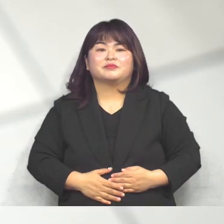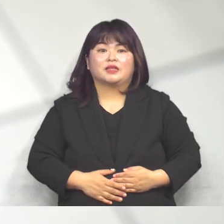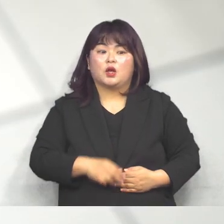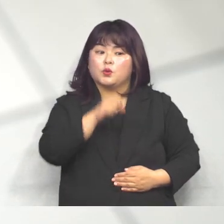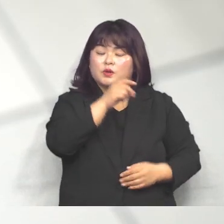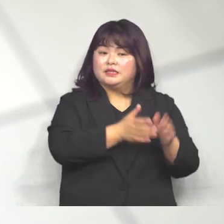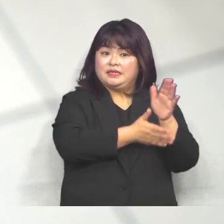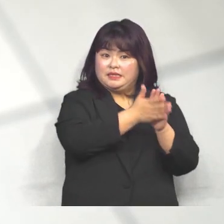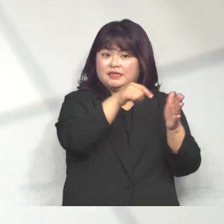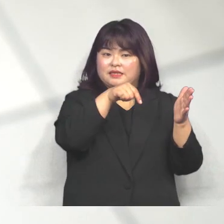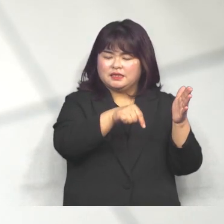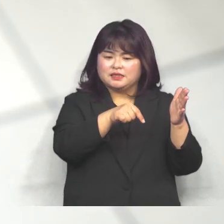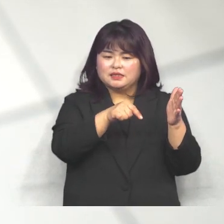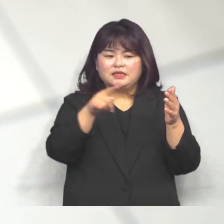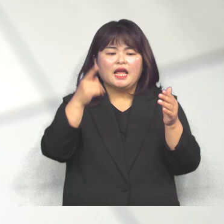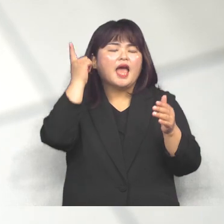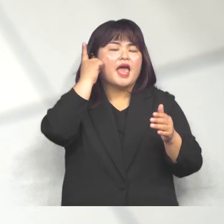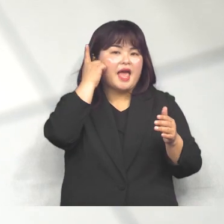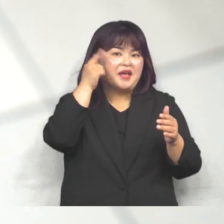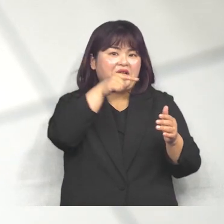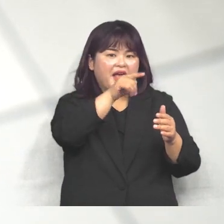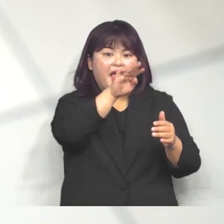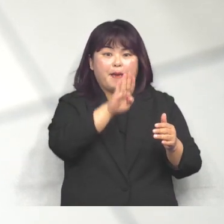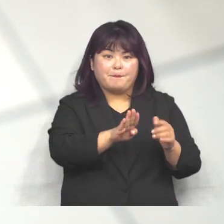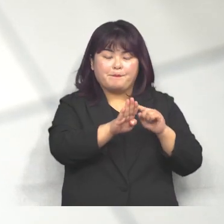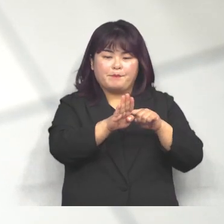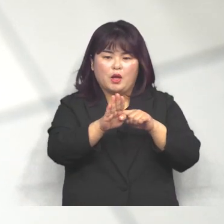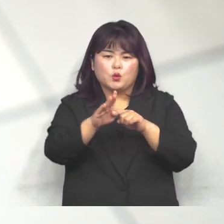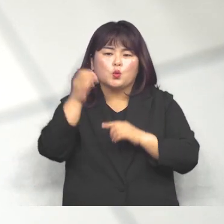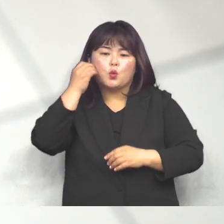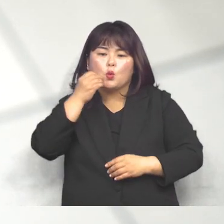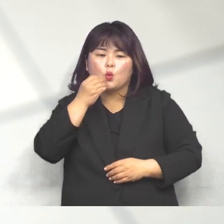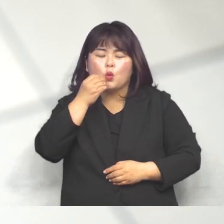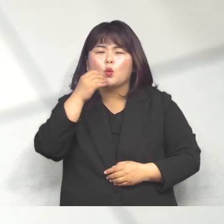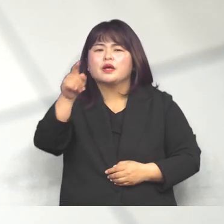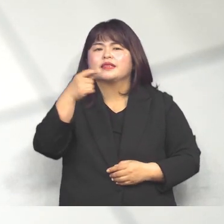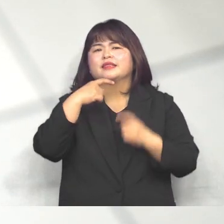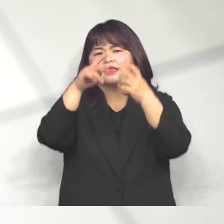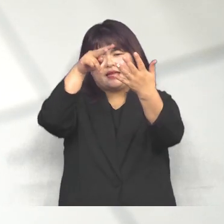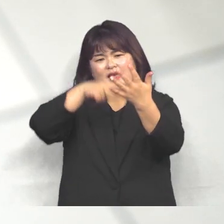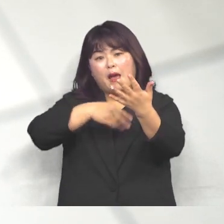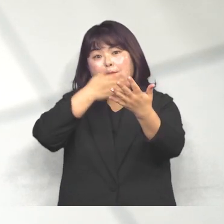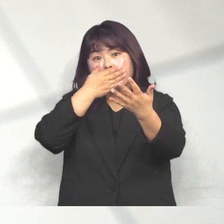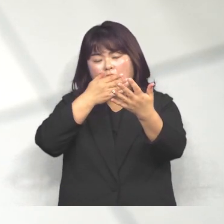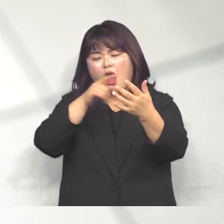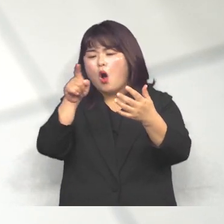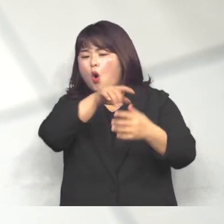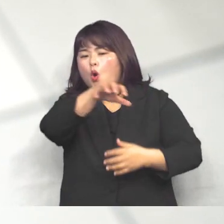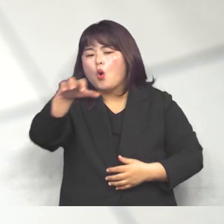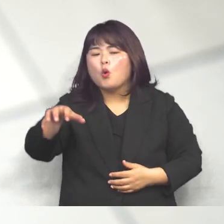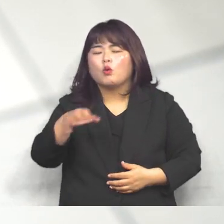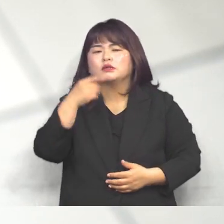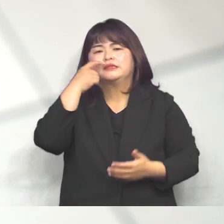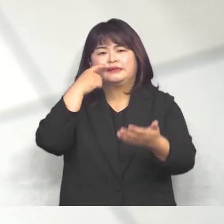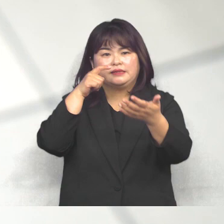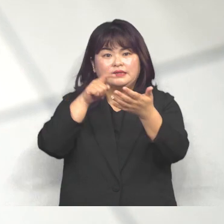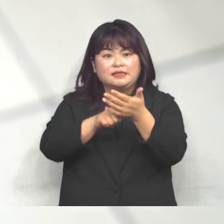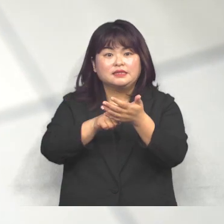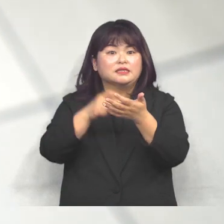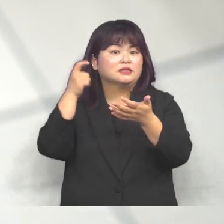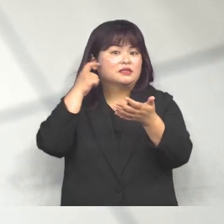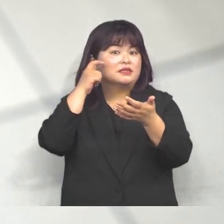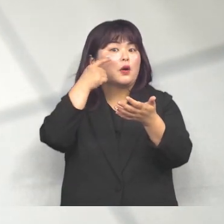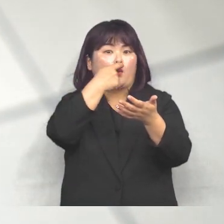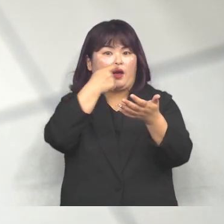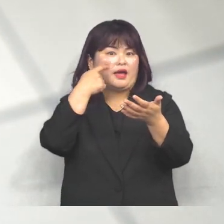시는 용인 소식지 휴대폰 어플리케이션과 홈페이지에 이북을 운영하며 시민들이 언제 어디서나 쉽게 시정 소식을